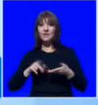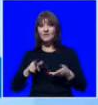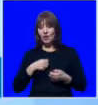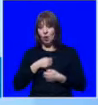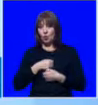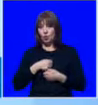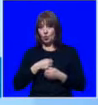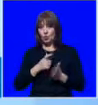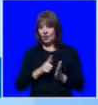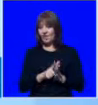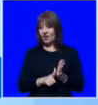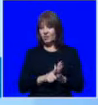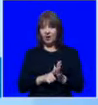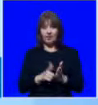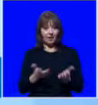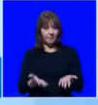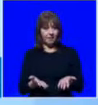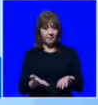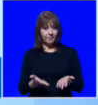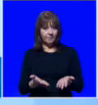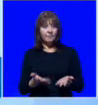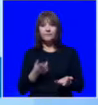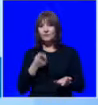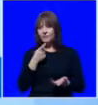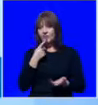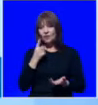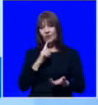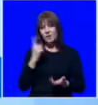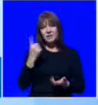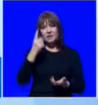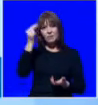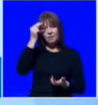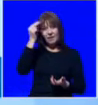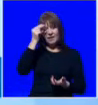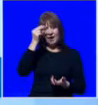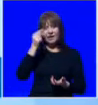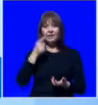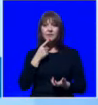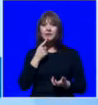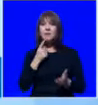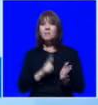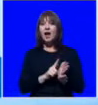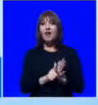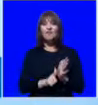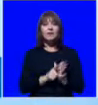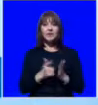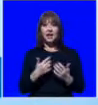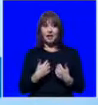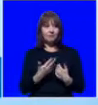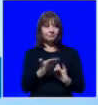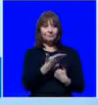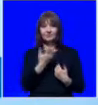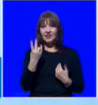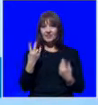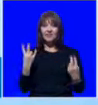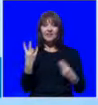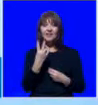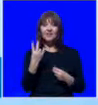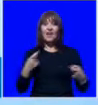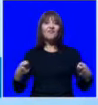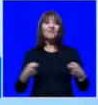които има отлив на инвеститори от Европа, въобще не говорим за България, времена, в които се водят две войни, инвеститорите